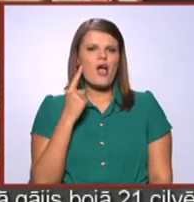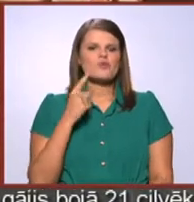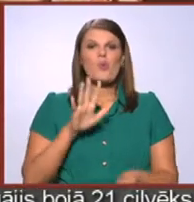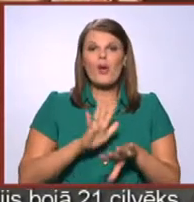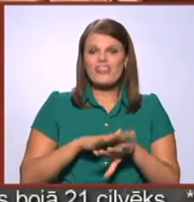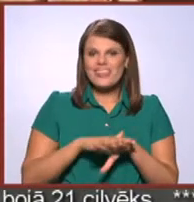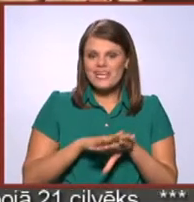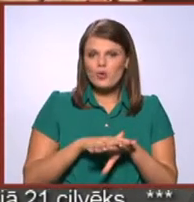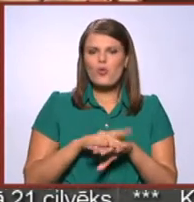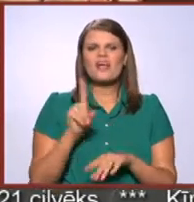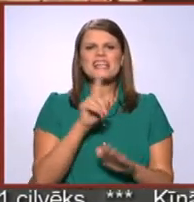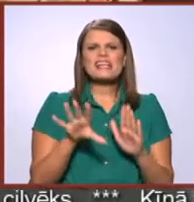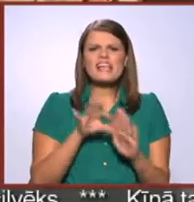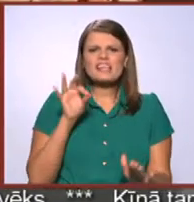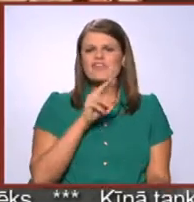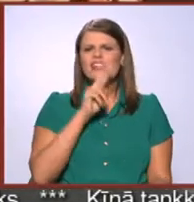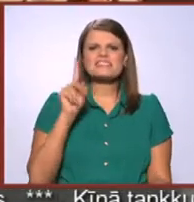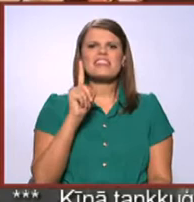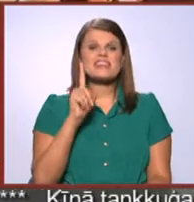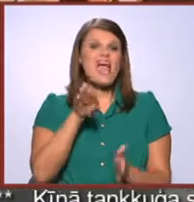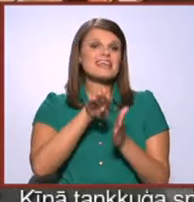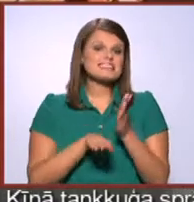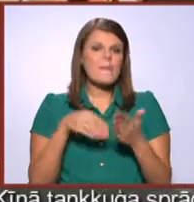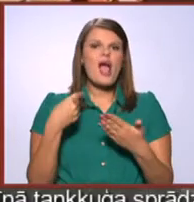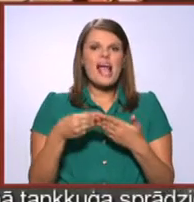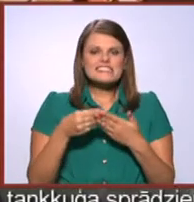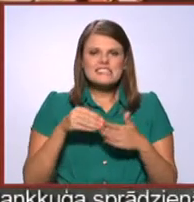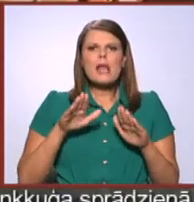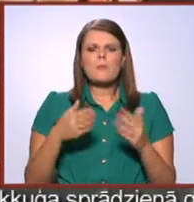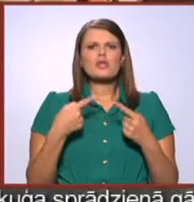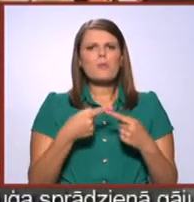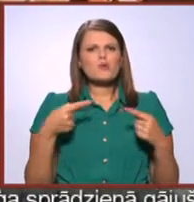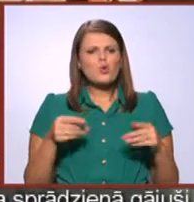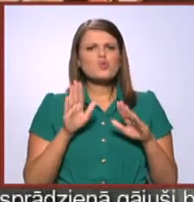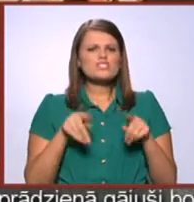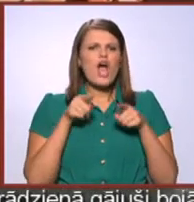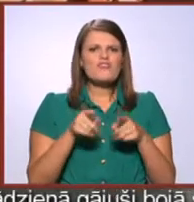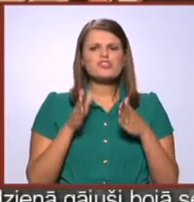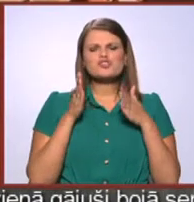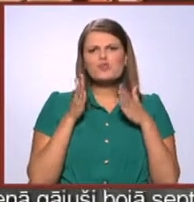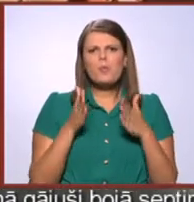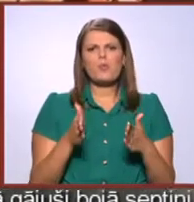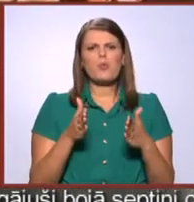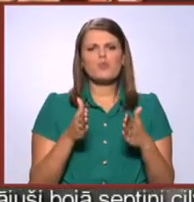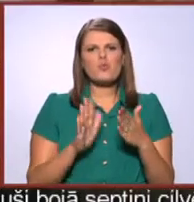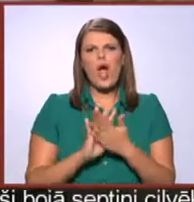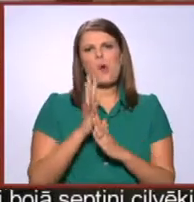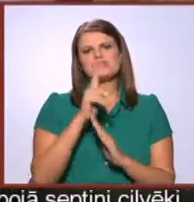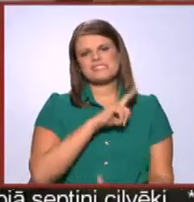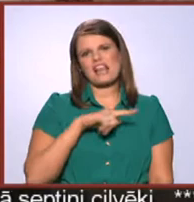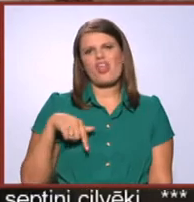tirgu ir jāizvēlās ne tikai tā zemākā cena, bet arī tas produkts, lai viņš arī būtu audzis